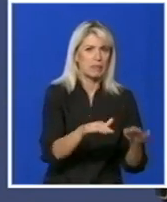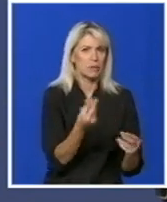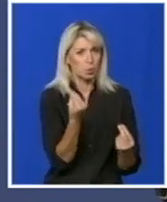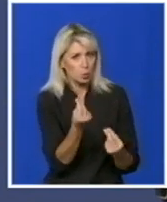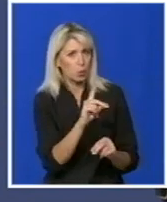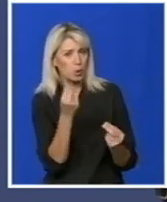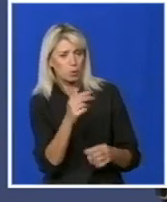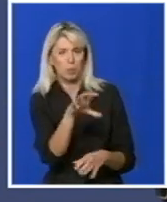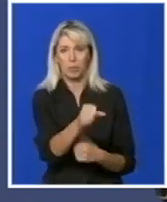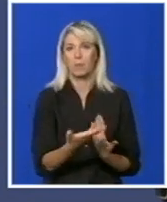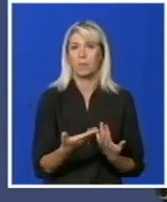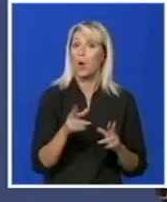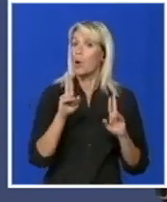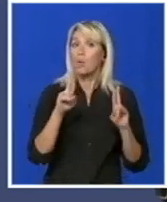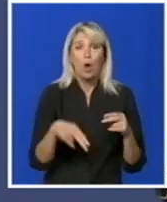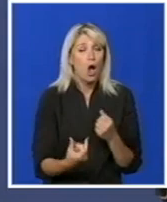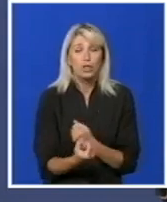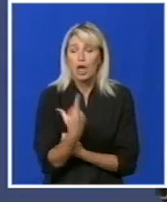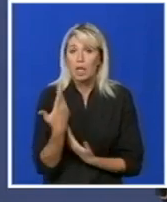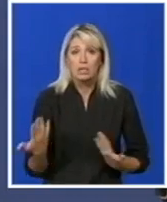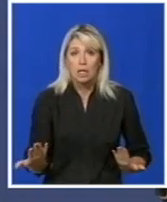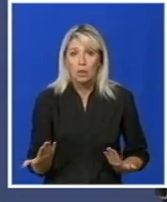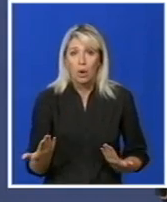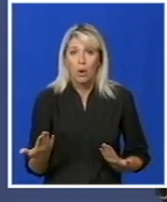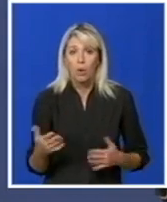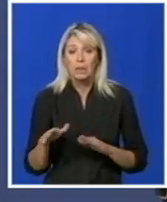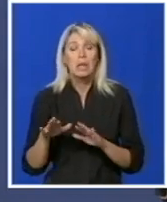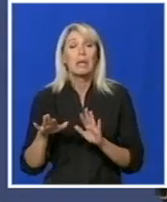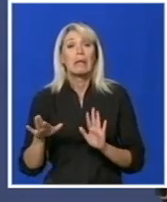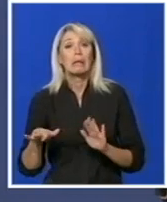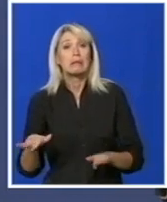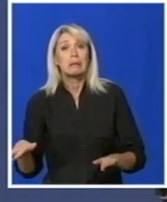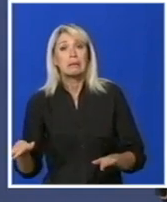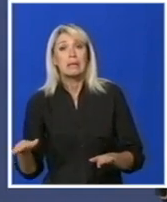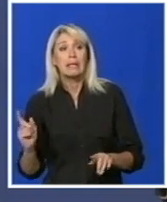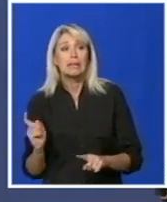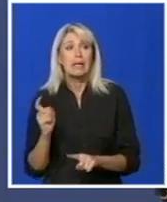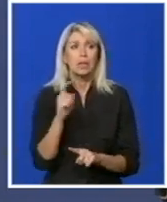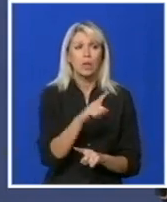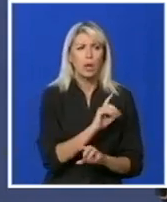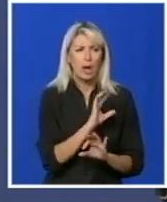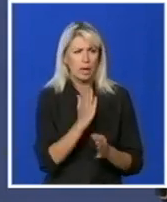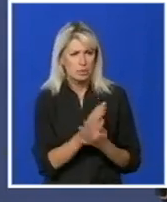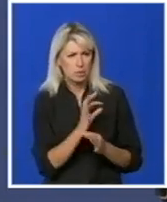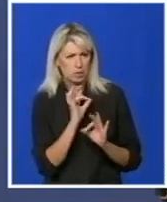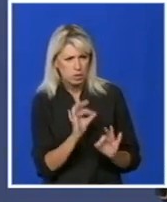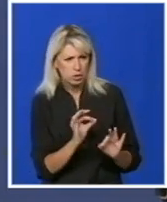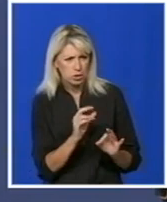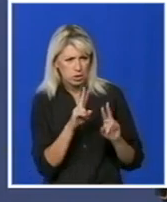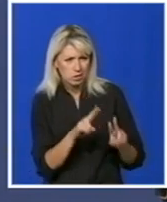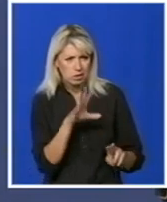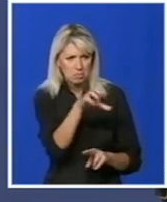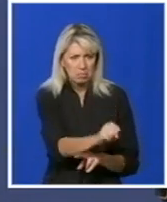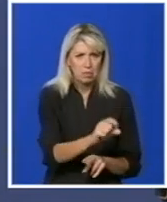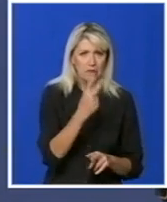da dete dođe i eventualno da ne budu jasni znaci oboljenja, a da ga na vreme prepozna, znači